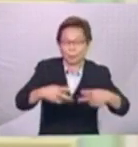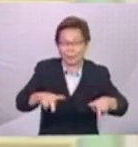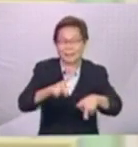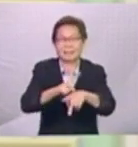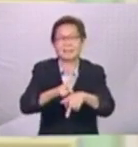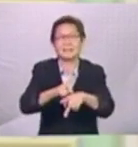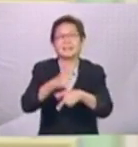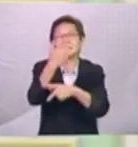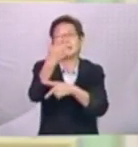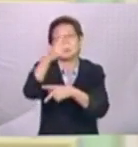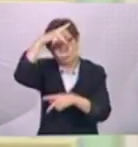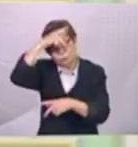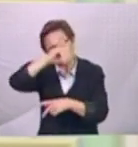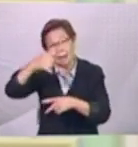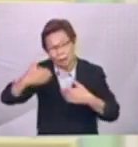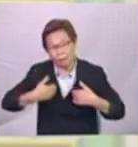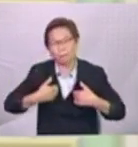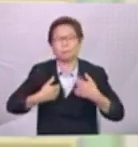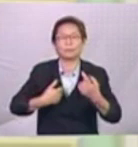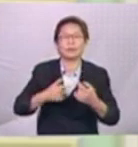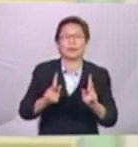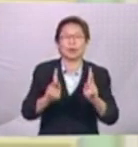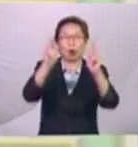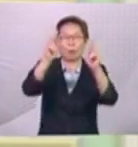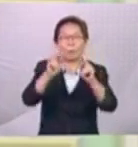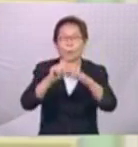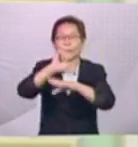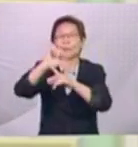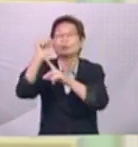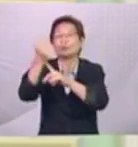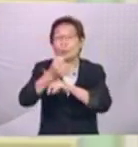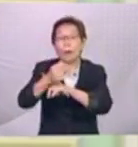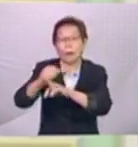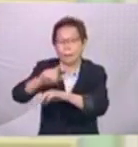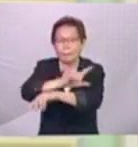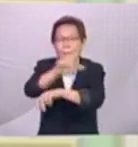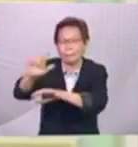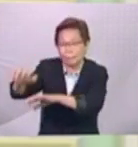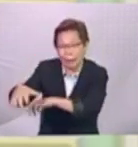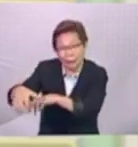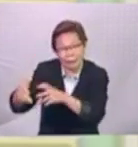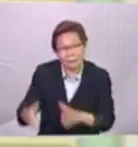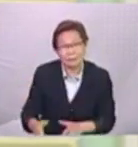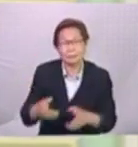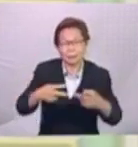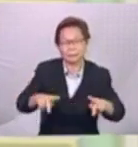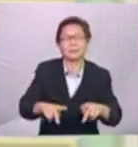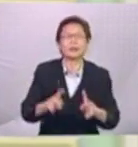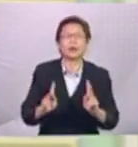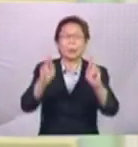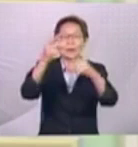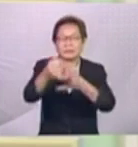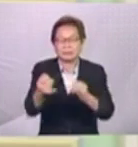Putrajaya Kompleks pertumbuhan peladang kawasan ada 34 dan kompleks jabatan